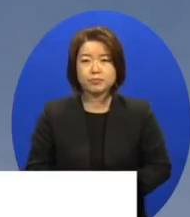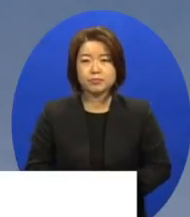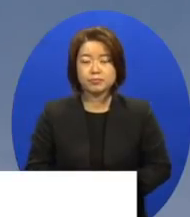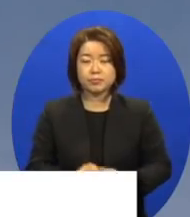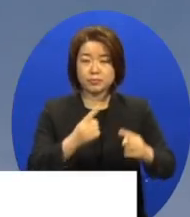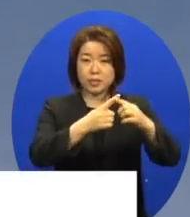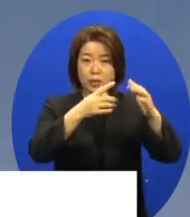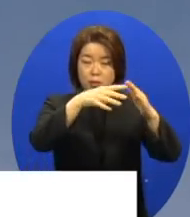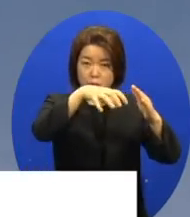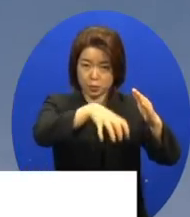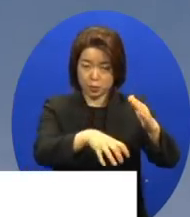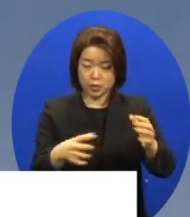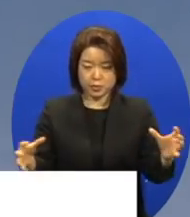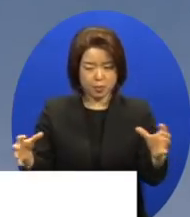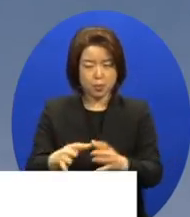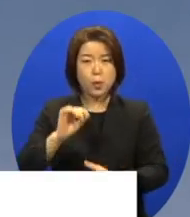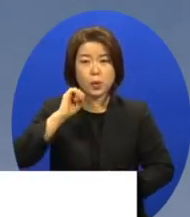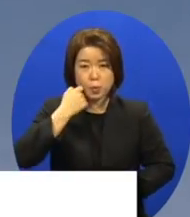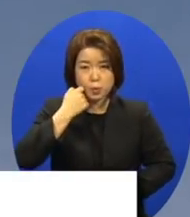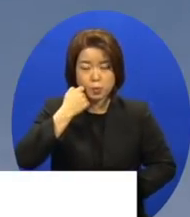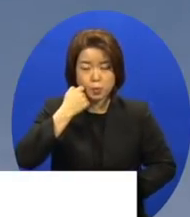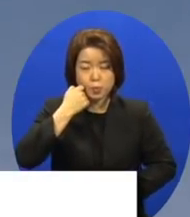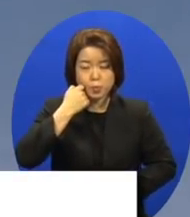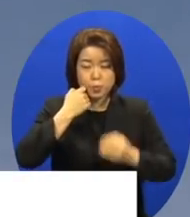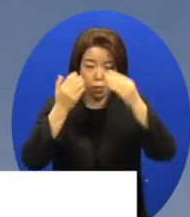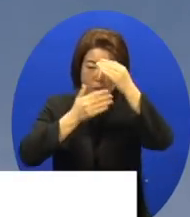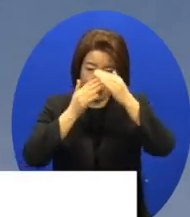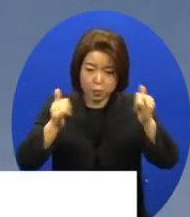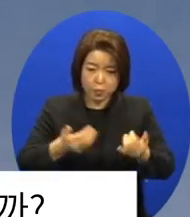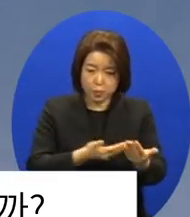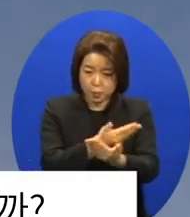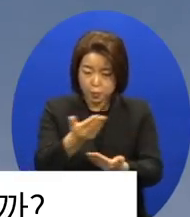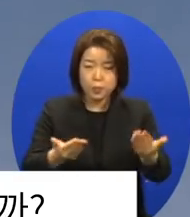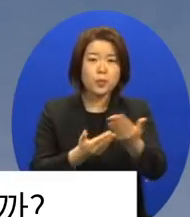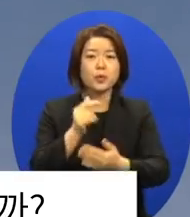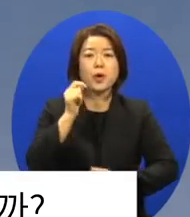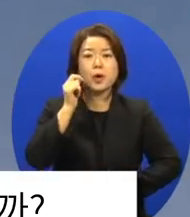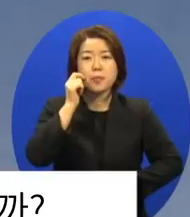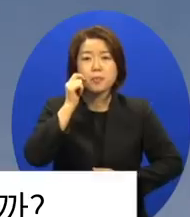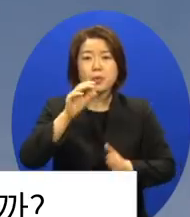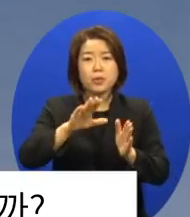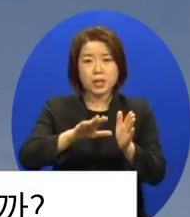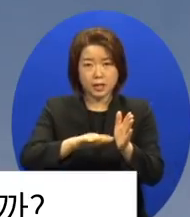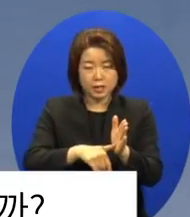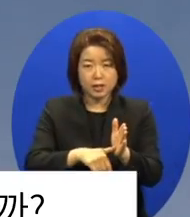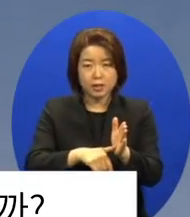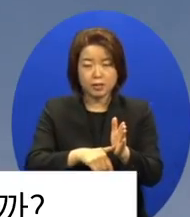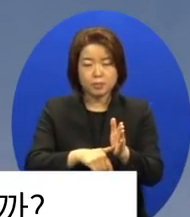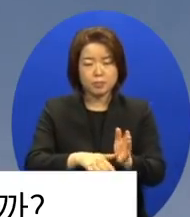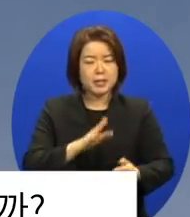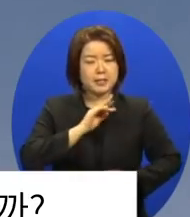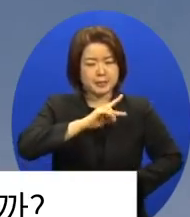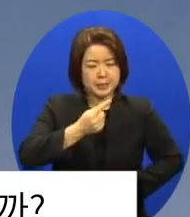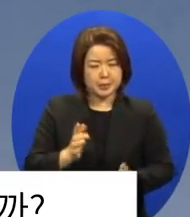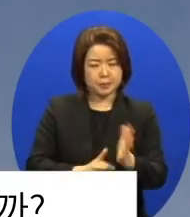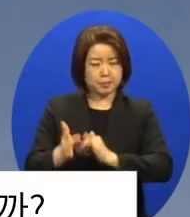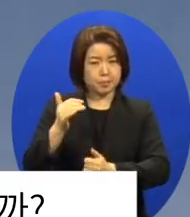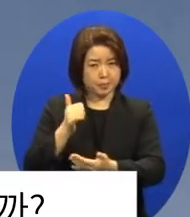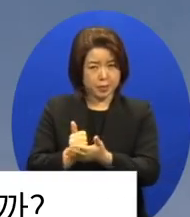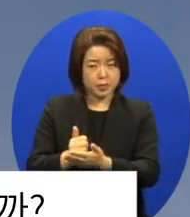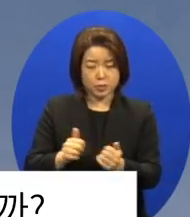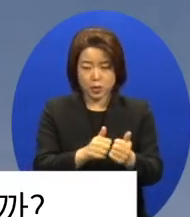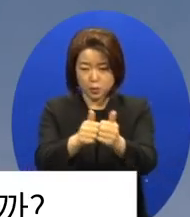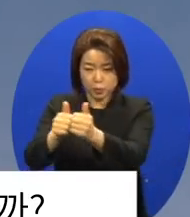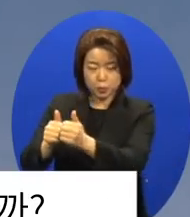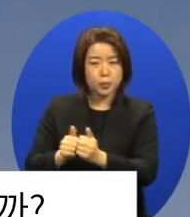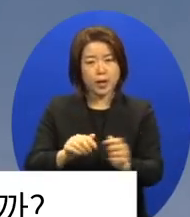교회에서 모을 수 없고 성도 들끼리 교제할 수 없게 될 때 그래도 예수님과 는 동행 하는 그런 삶을